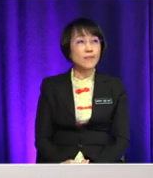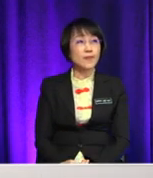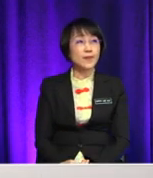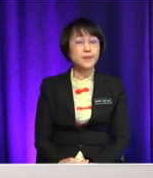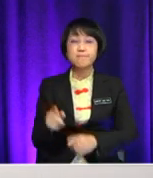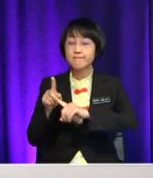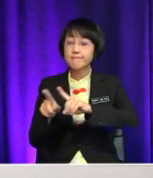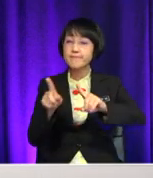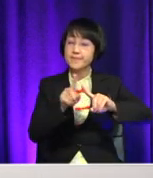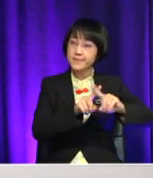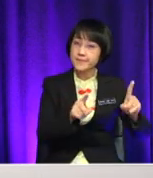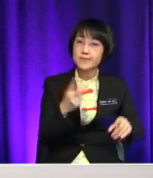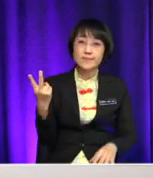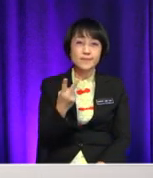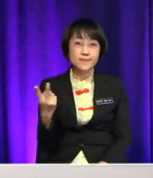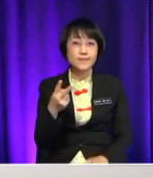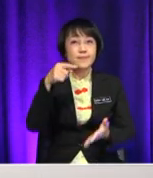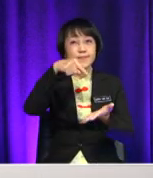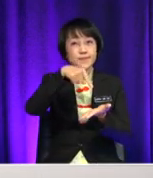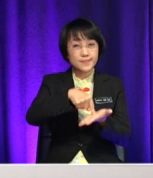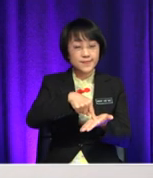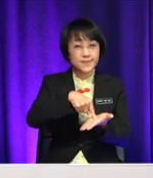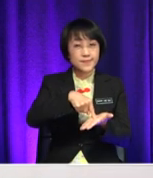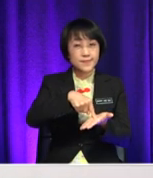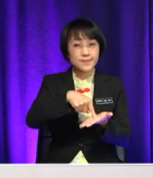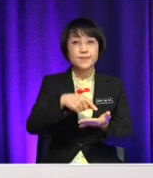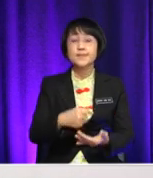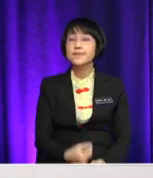perbedaan antara sarahan dan ceramah